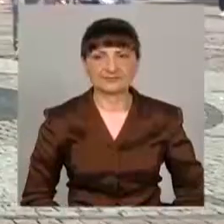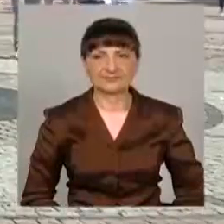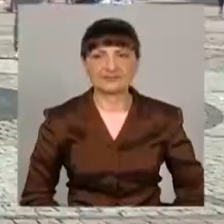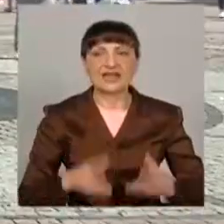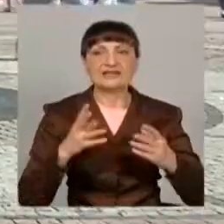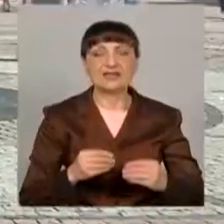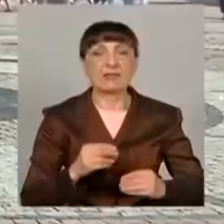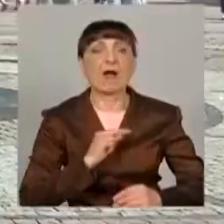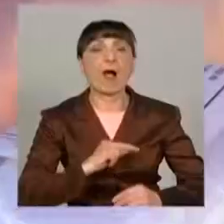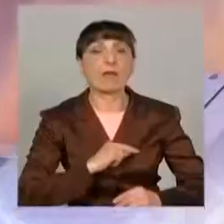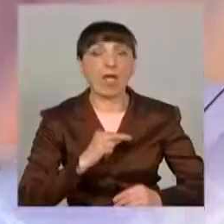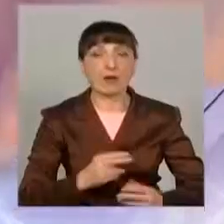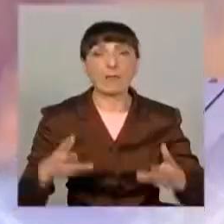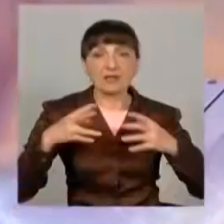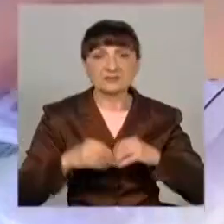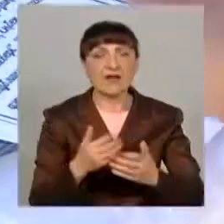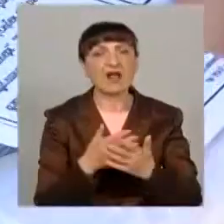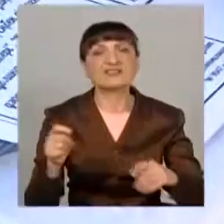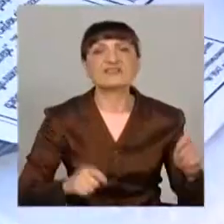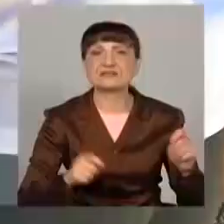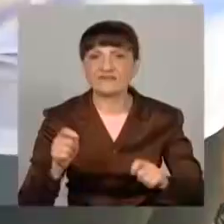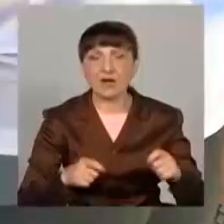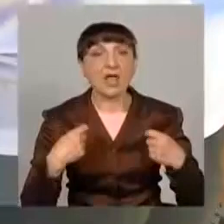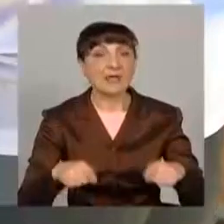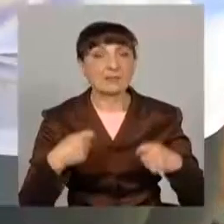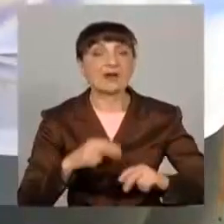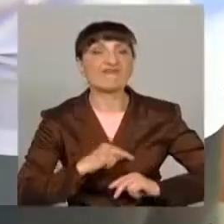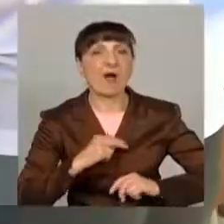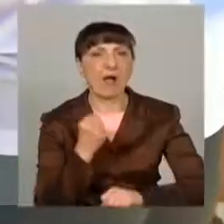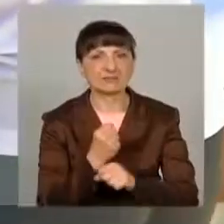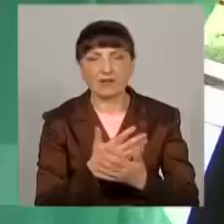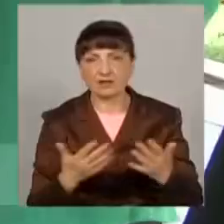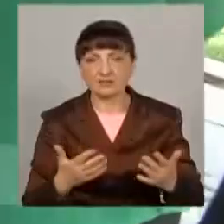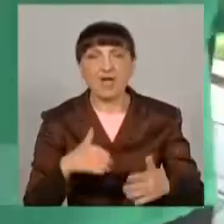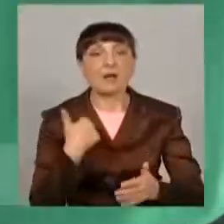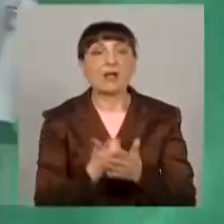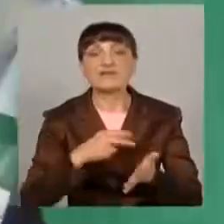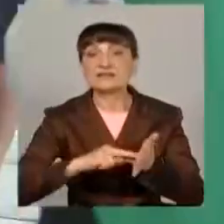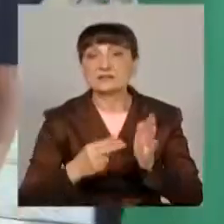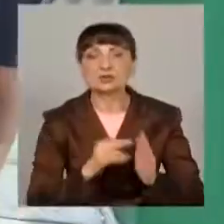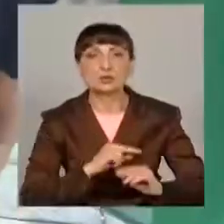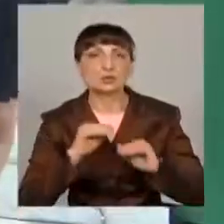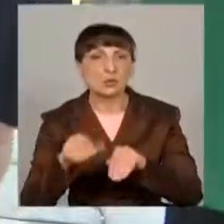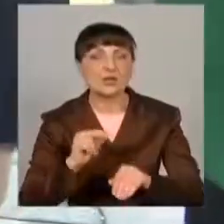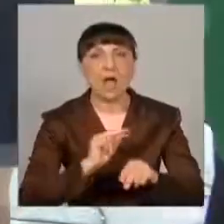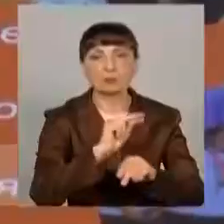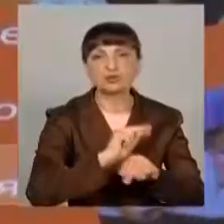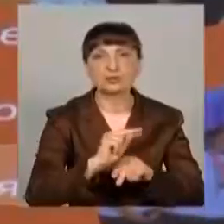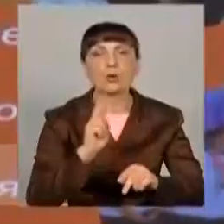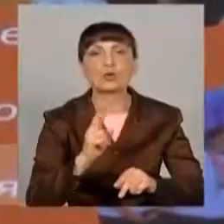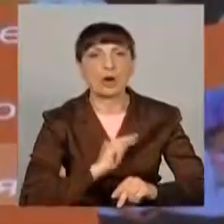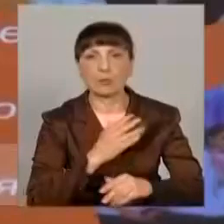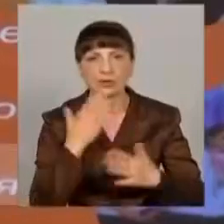День карьеры объединил профориентационный фестиваль и ярмарку вакансий. Главная задача – трудоустроить и обучить безработную молодежь.